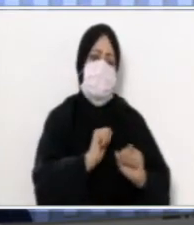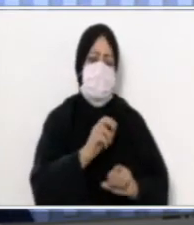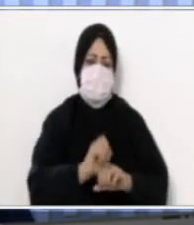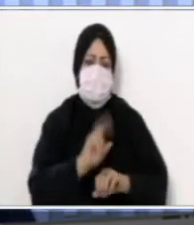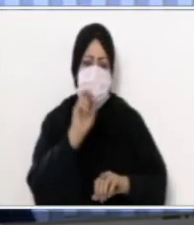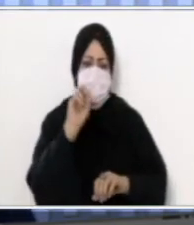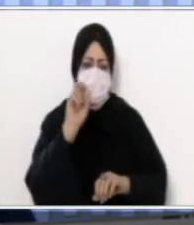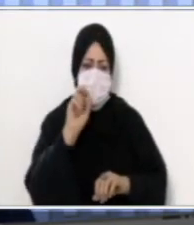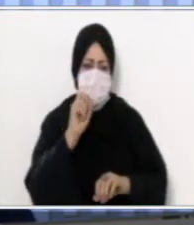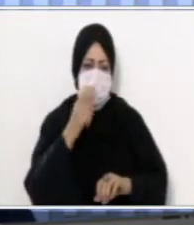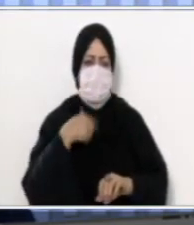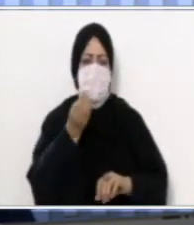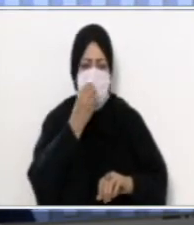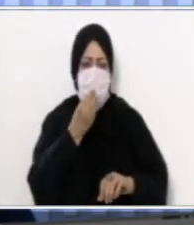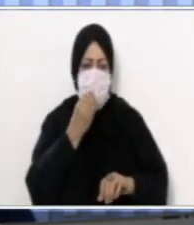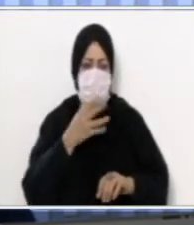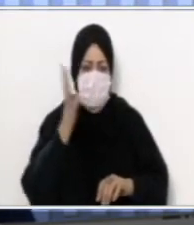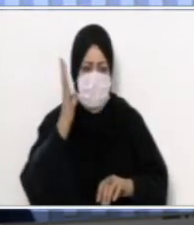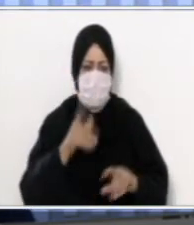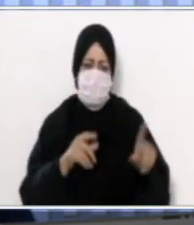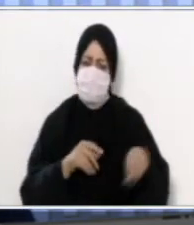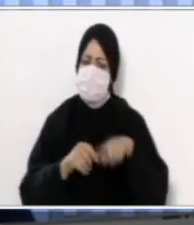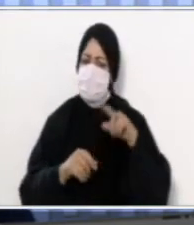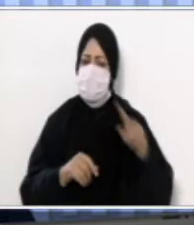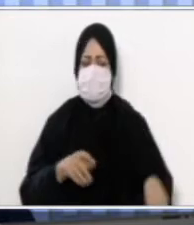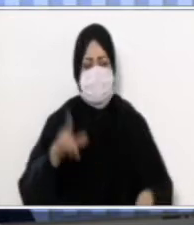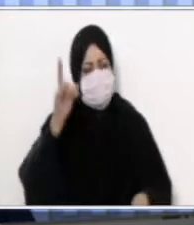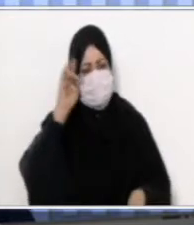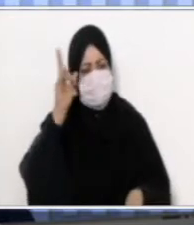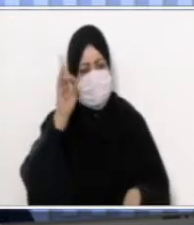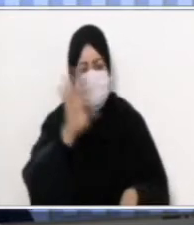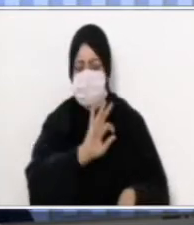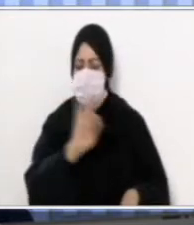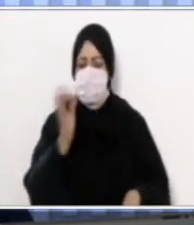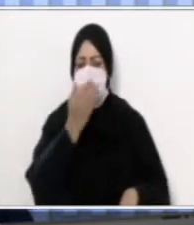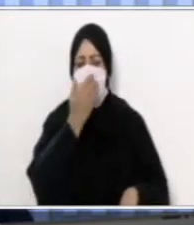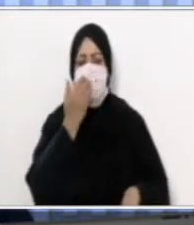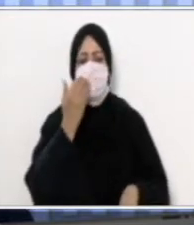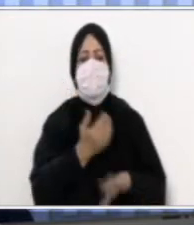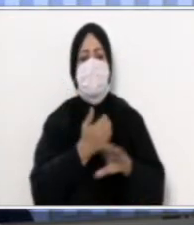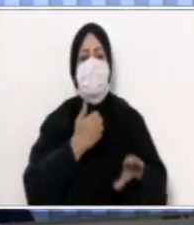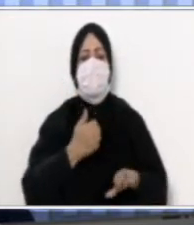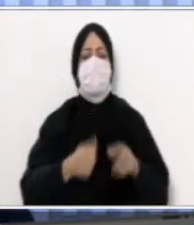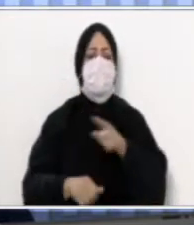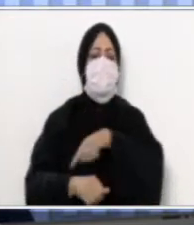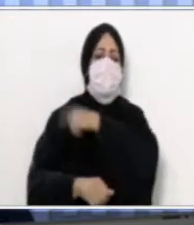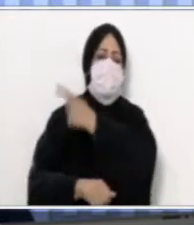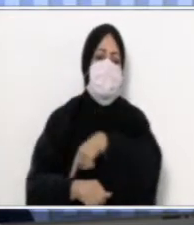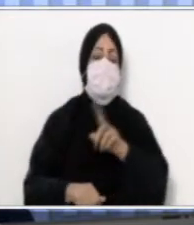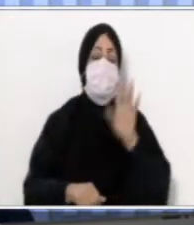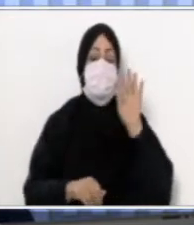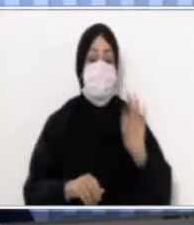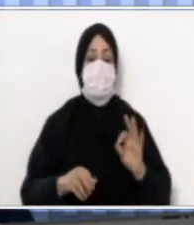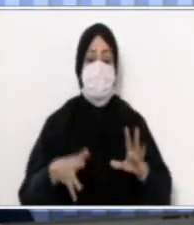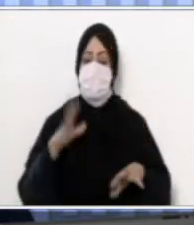شنيع، يعني إثمهم كبير في إفساد عبادات الناس، ويجب عليهم أن يتقوا الله عز